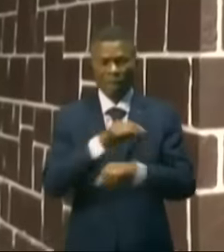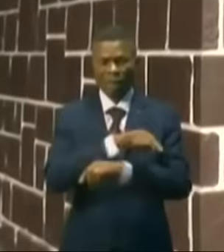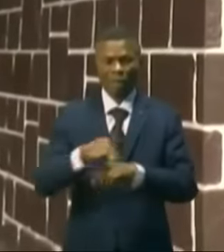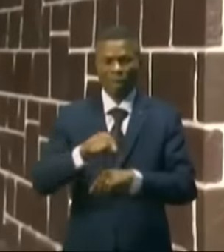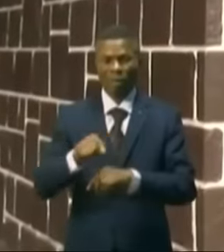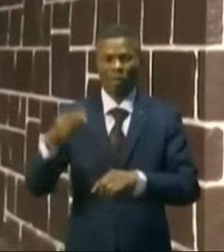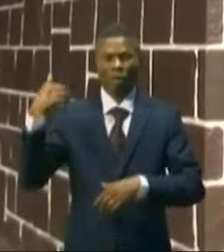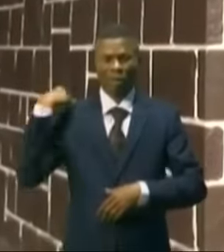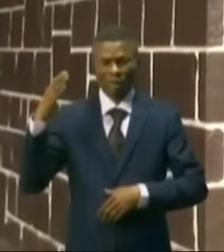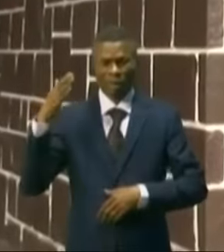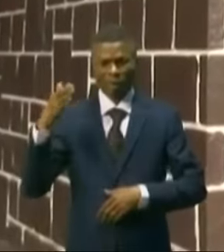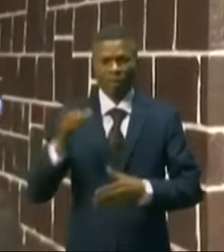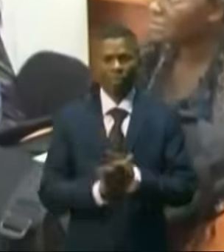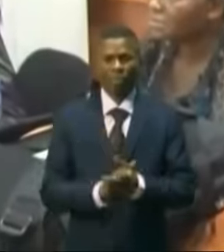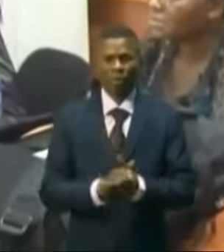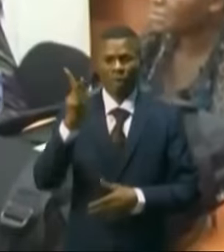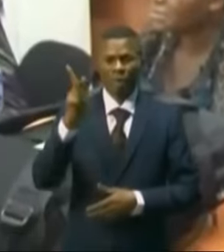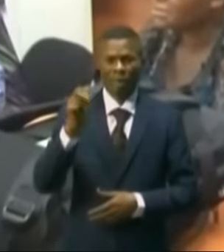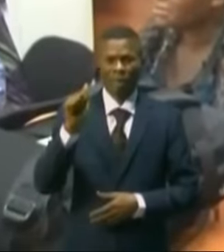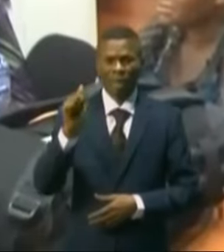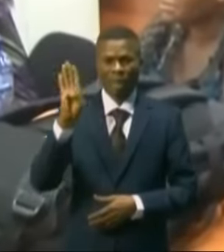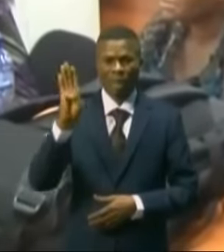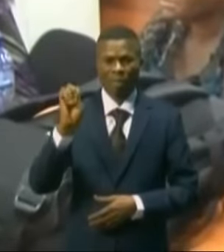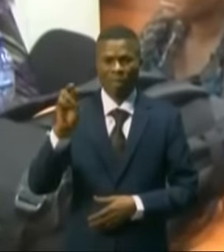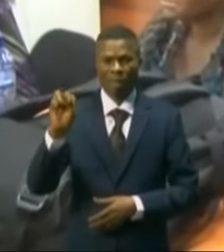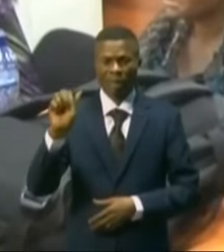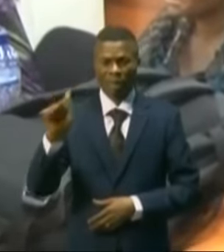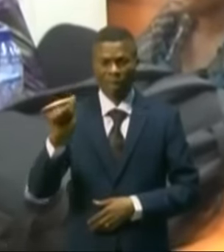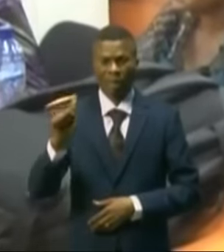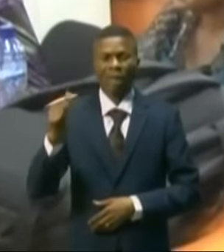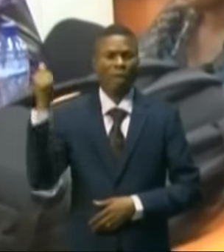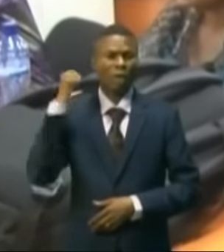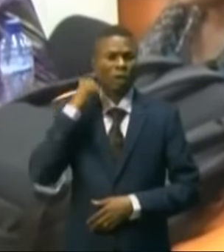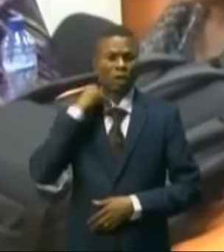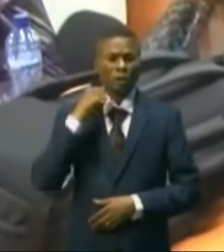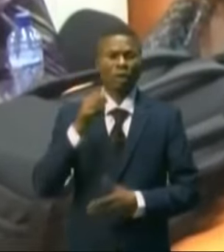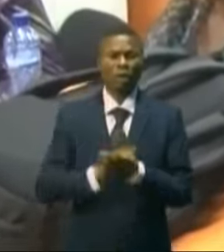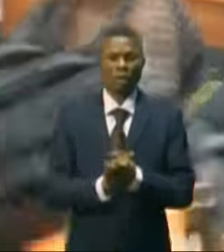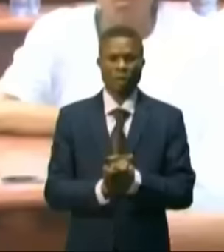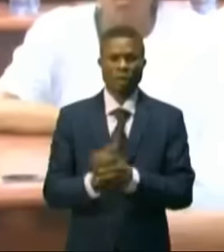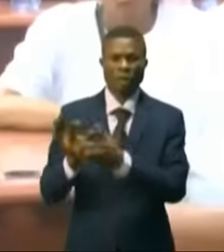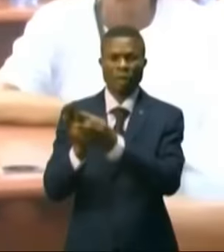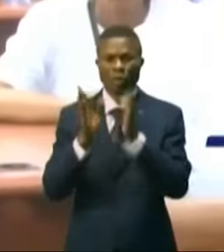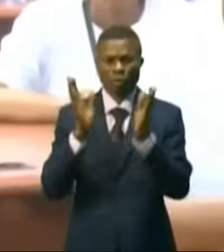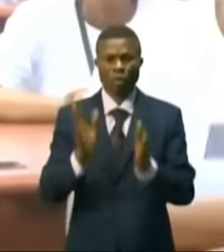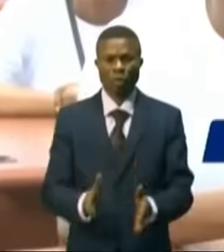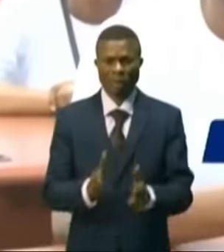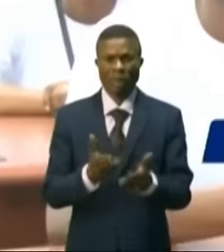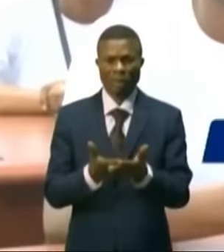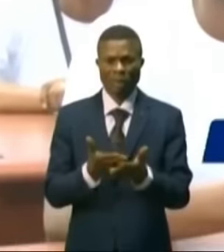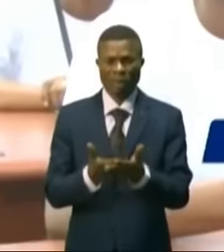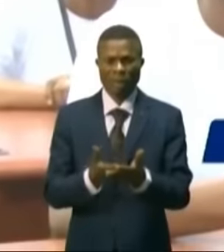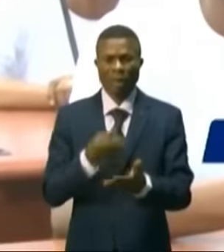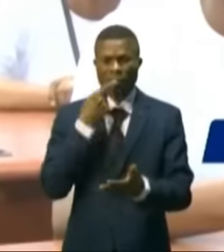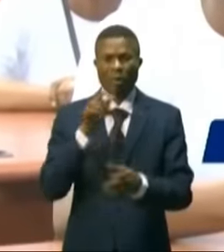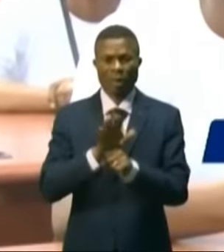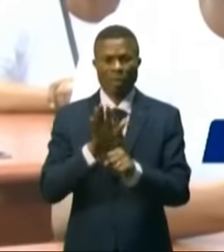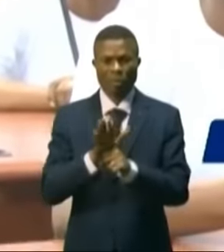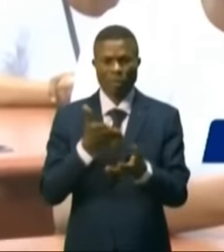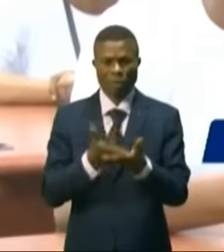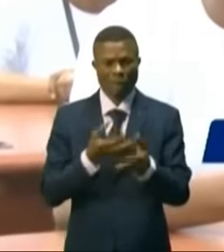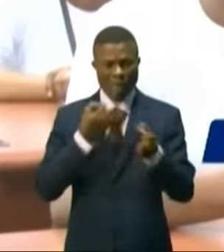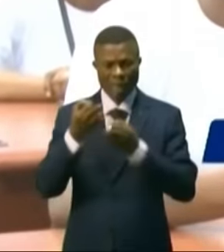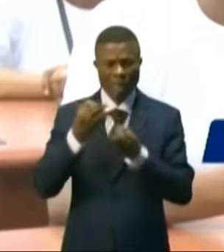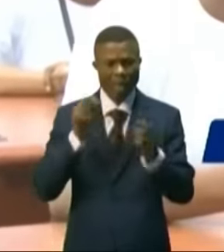public, Frédéric Kabena Mwalou. Le docteur Polydor Mbongana, coordonnateur de la couverture santé universelle, a fixé